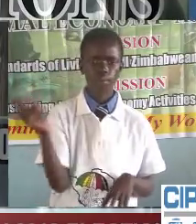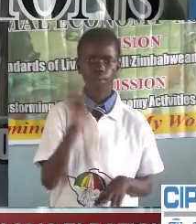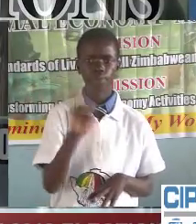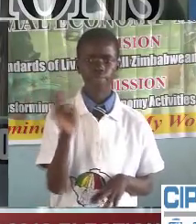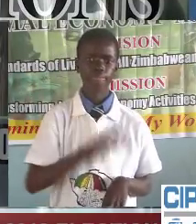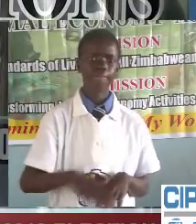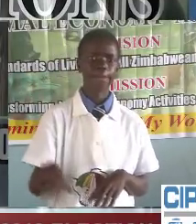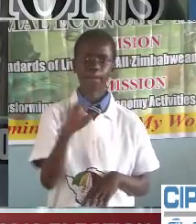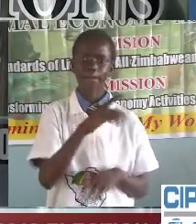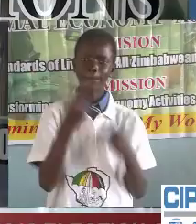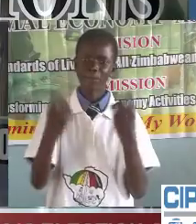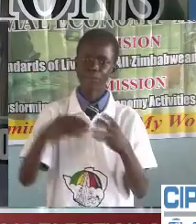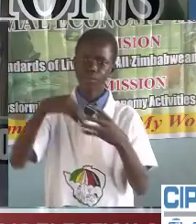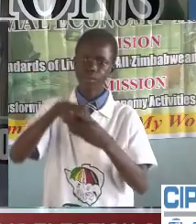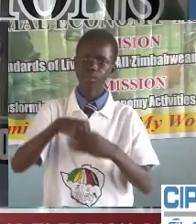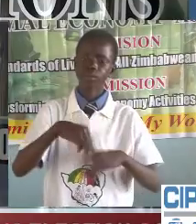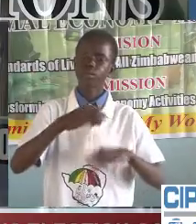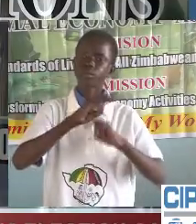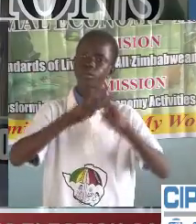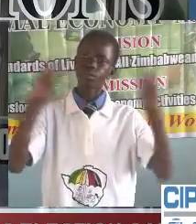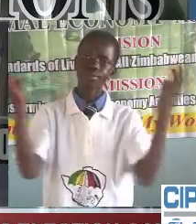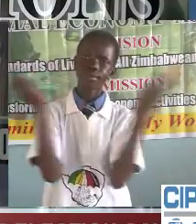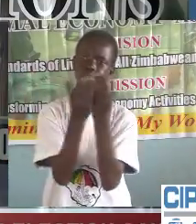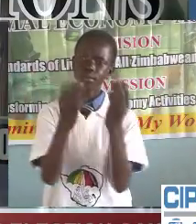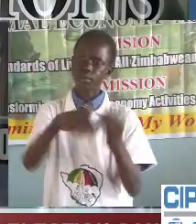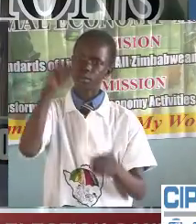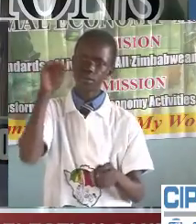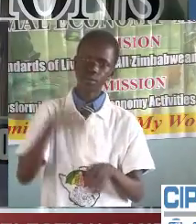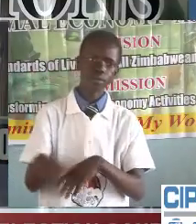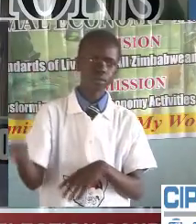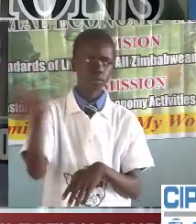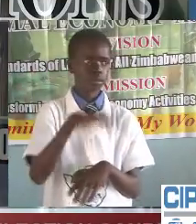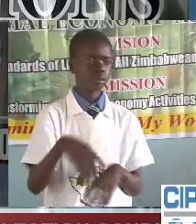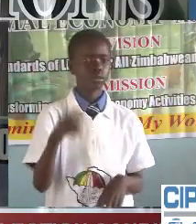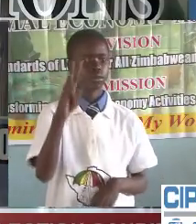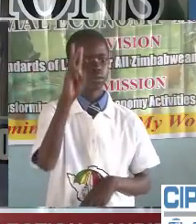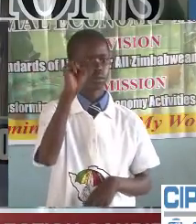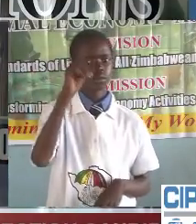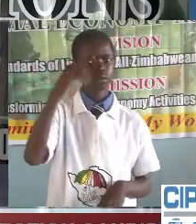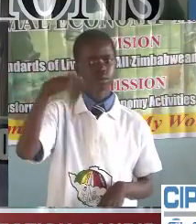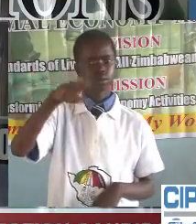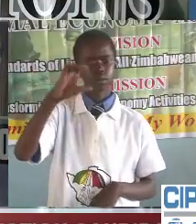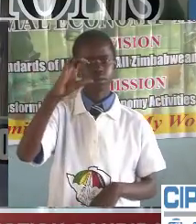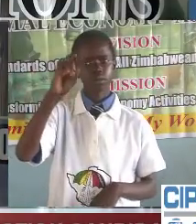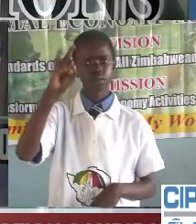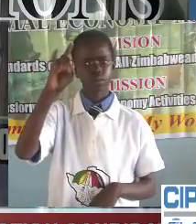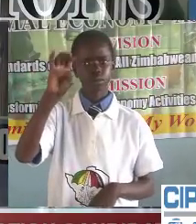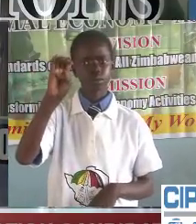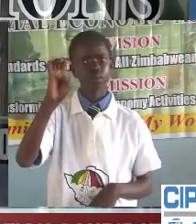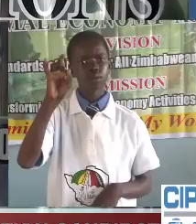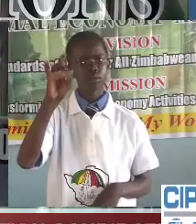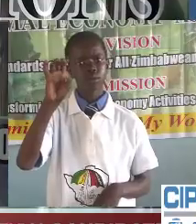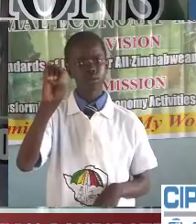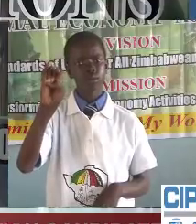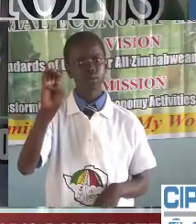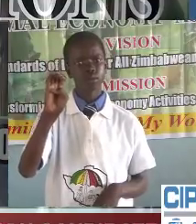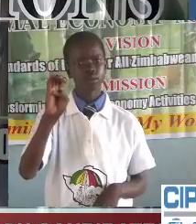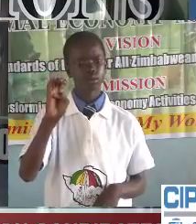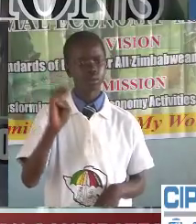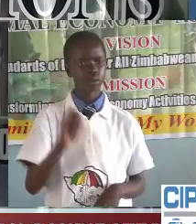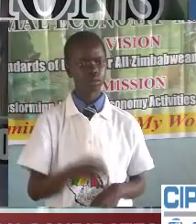mumasvingo tiri pakati penyika tine mucheke stadium iri papapo. Istadium yona ndichifungidzirawo